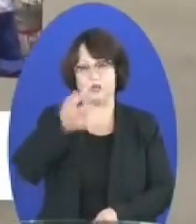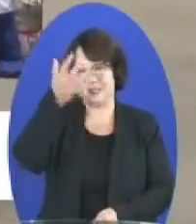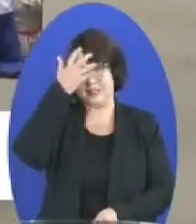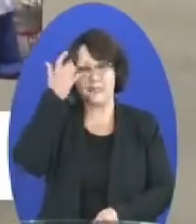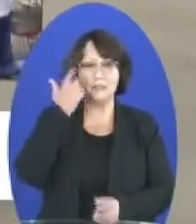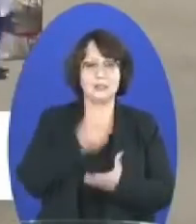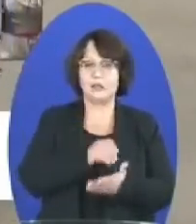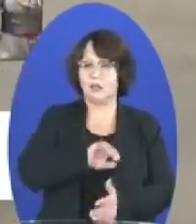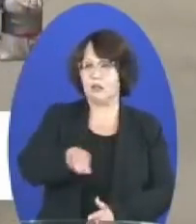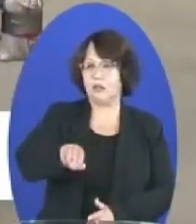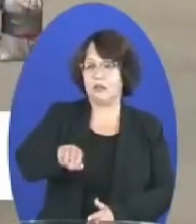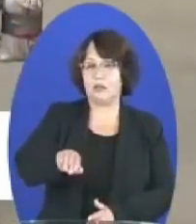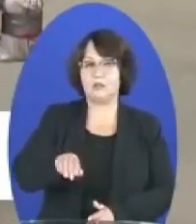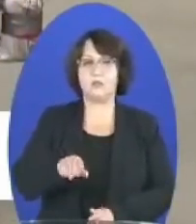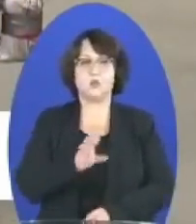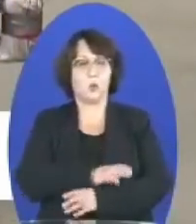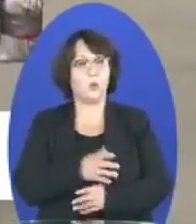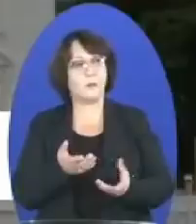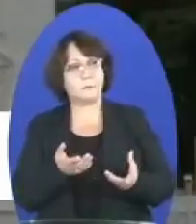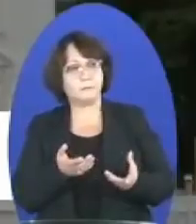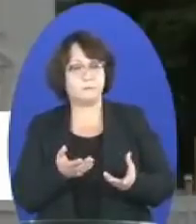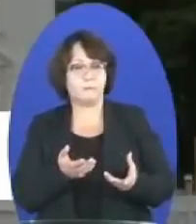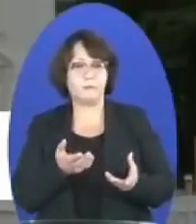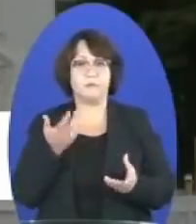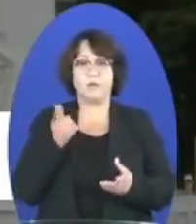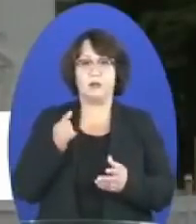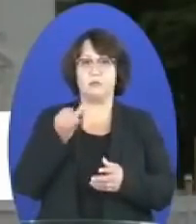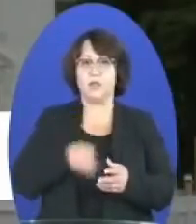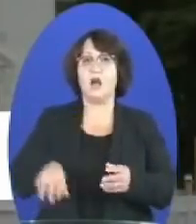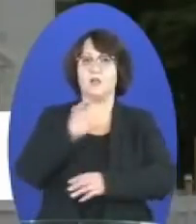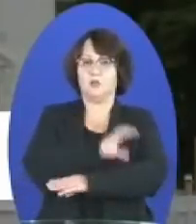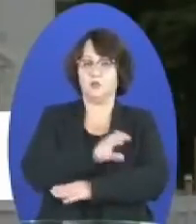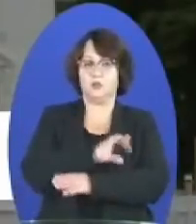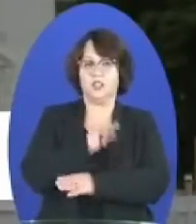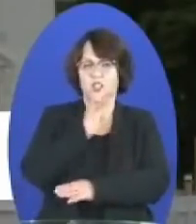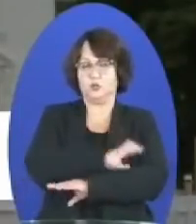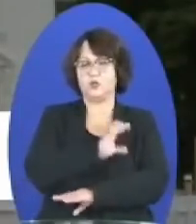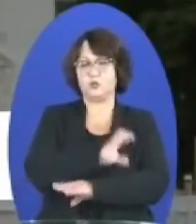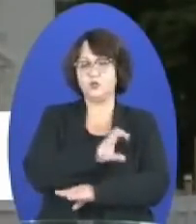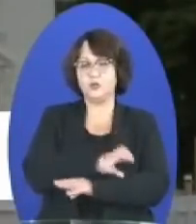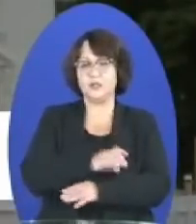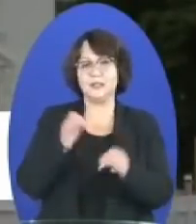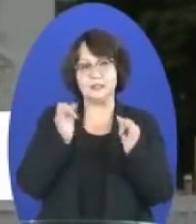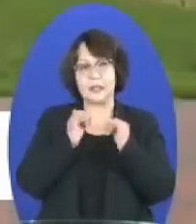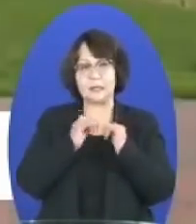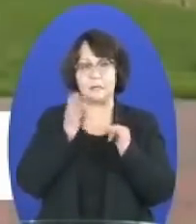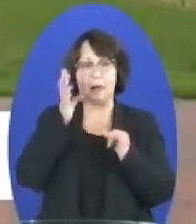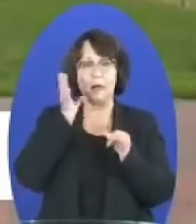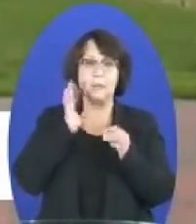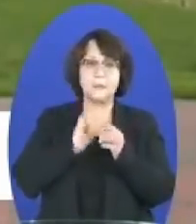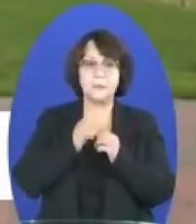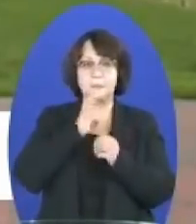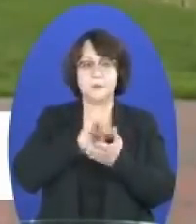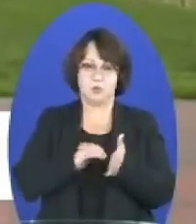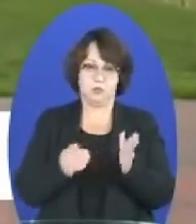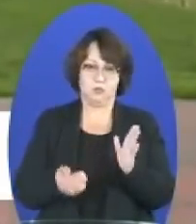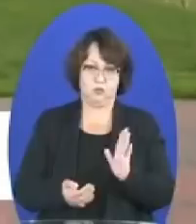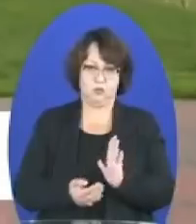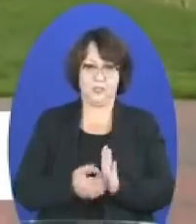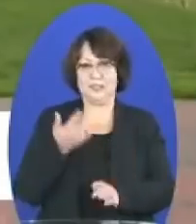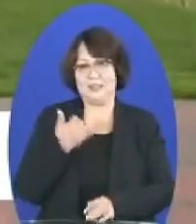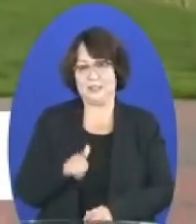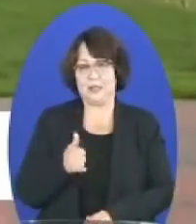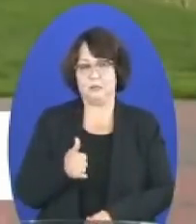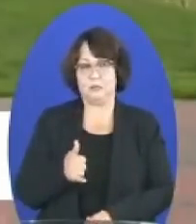газраас санал болгож байгаа. Одоогоор зарим их сургууль ирэх оны хичээлийн жилд хичээлээ цахим хэлбэрт шилжүүлэхээр төлөвлөж байна. А